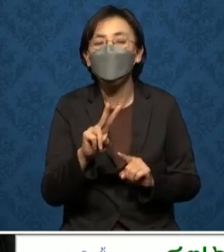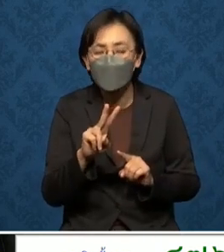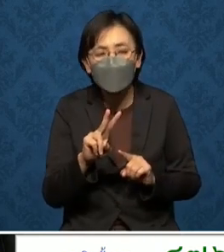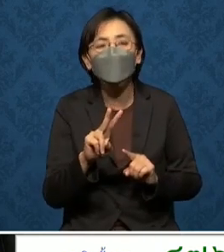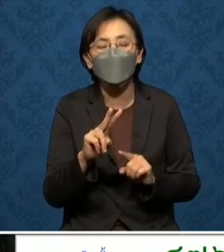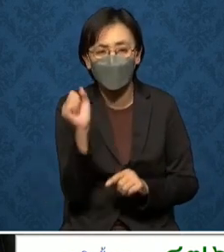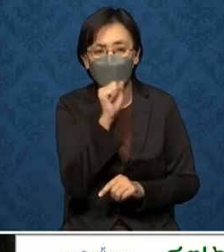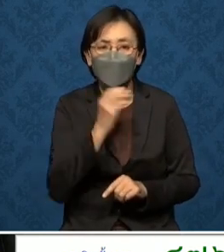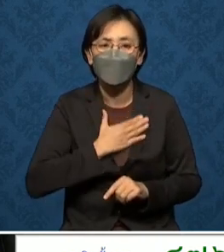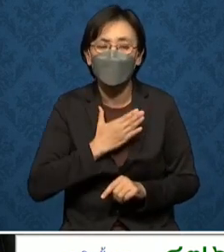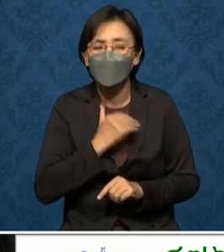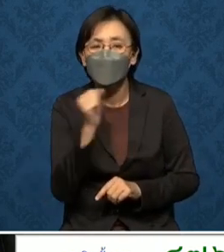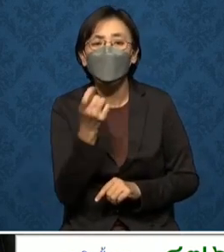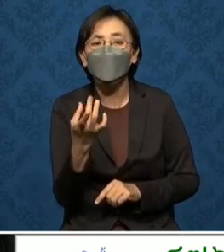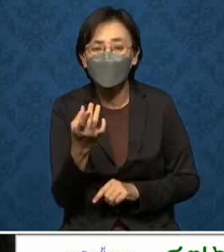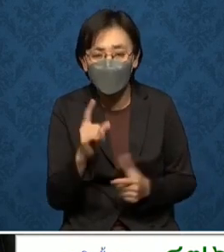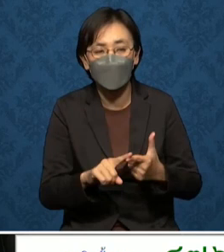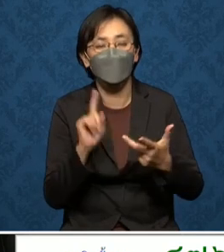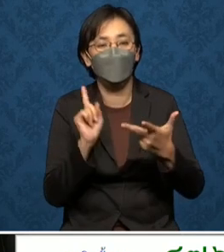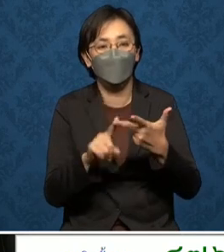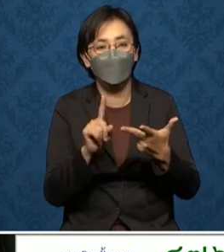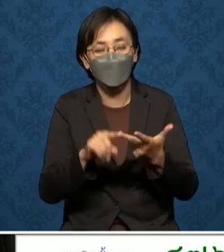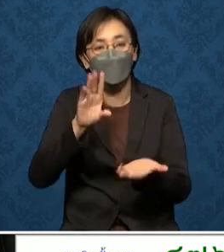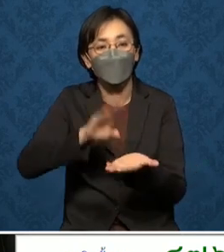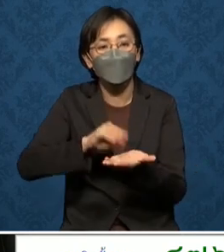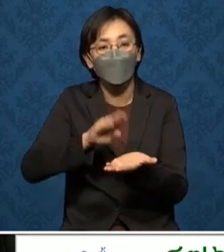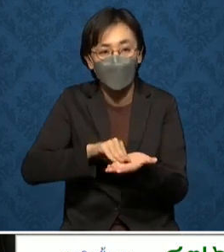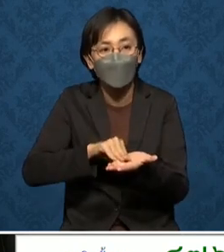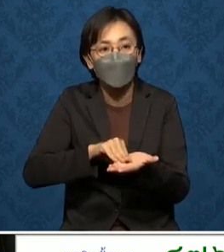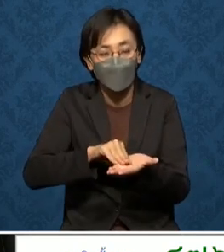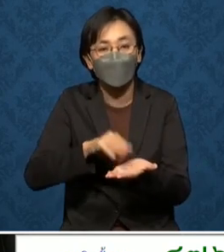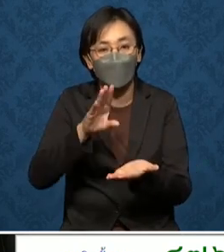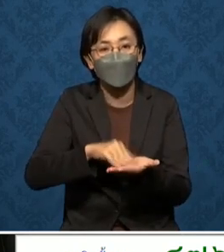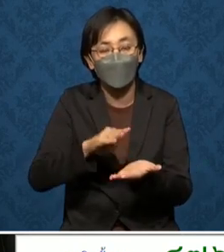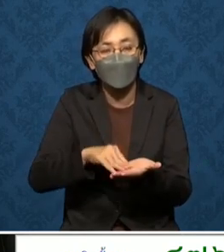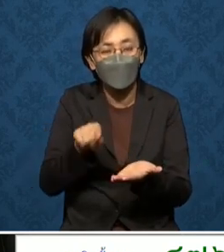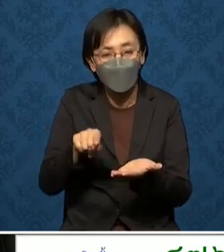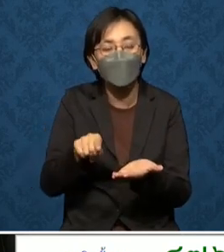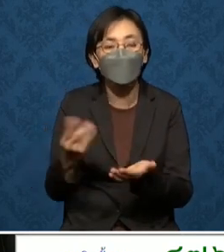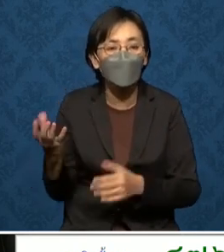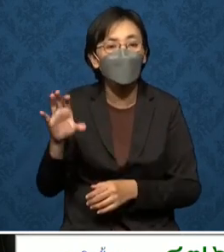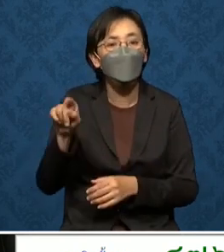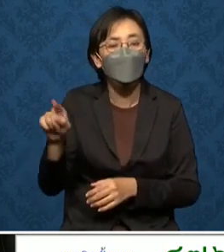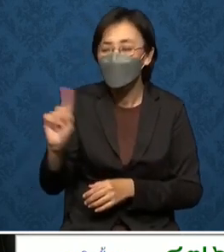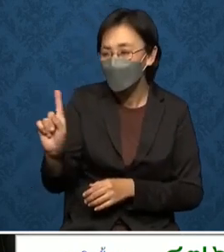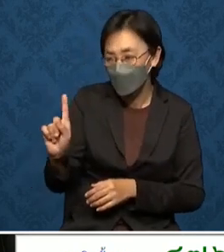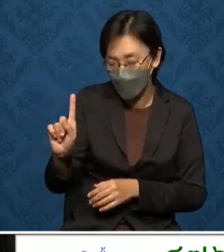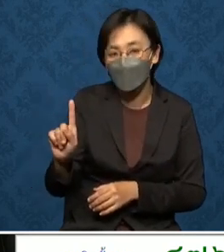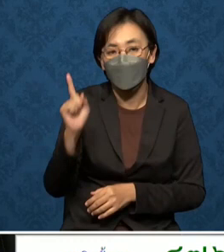games3. ข้อมูลที่อ้างว่าได้ทำขึ้นโดยละเมิดนิกาศิธกคออัไหนแะ